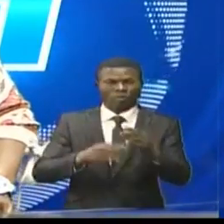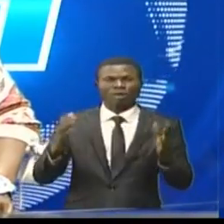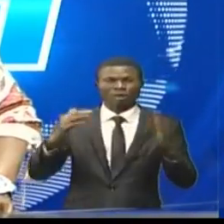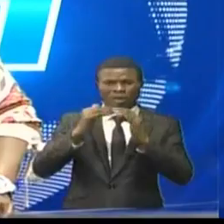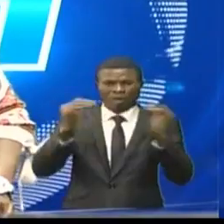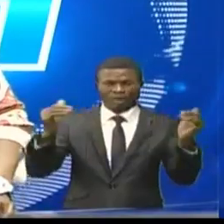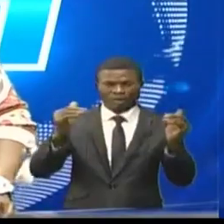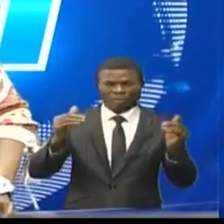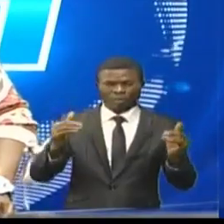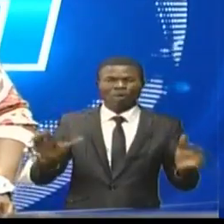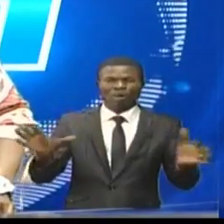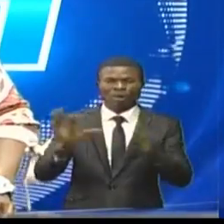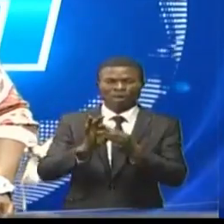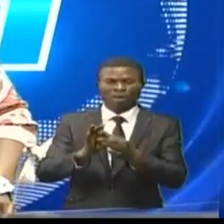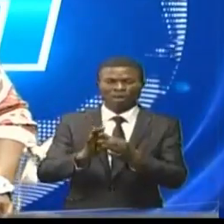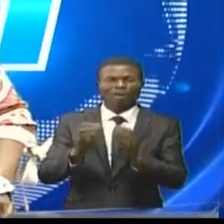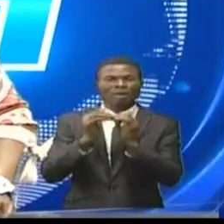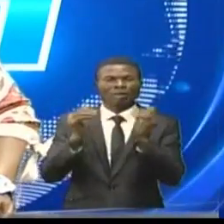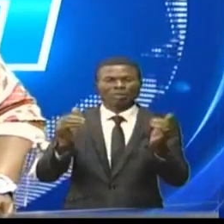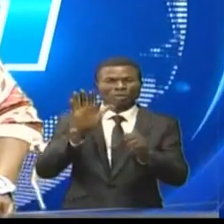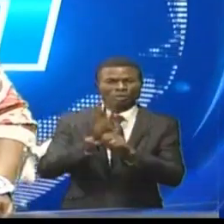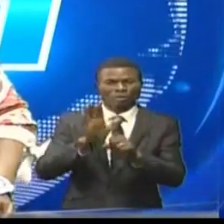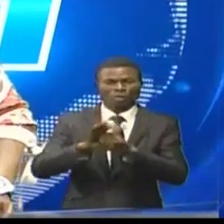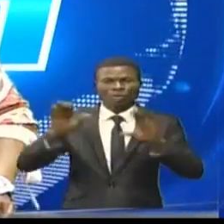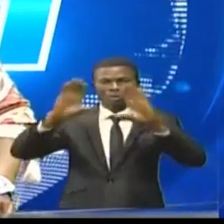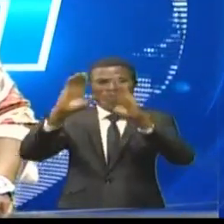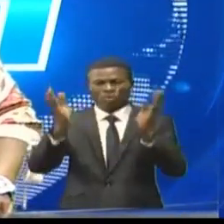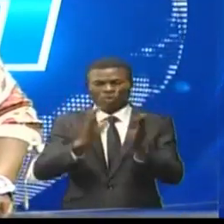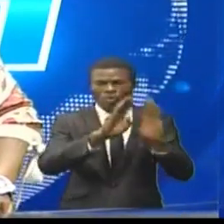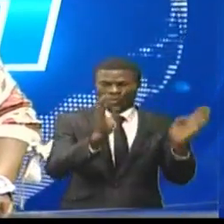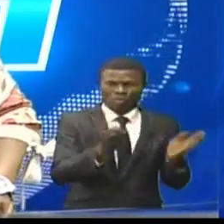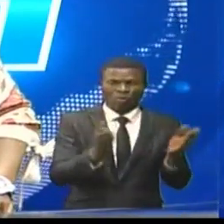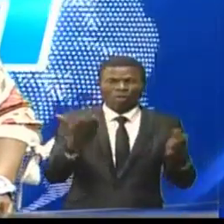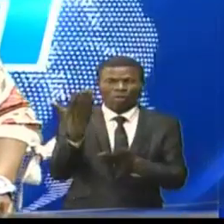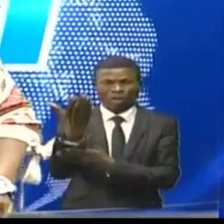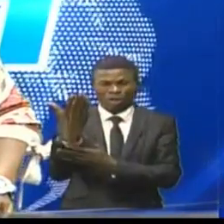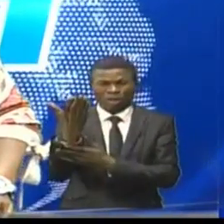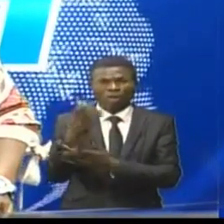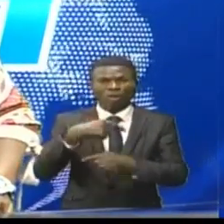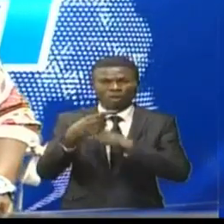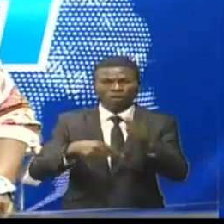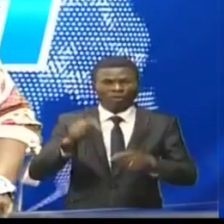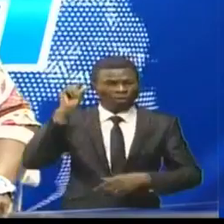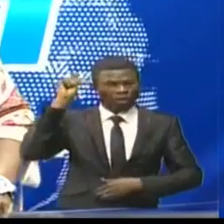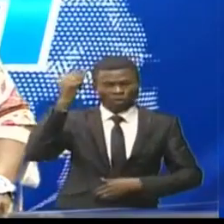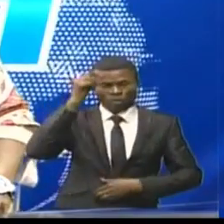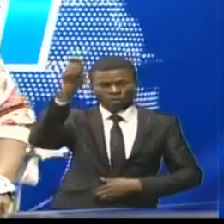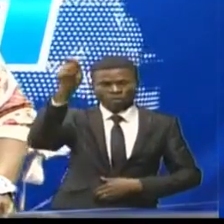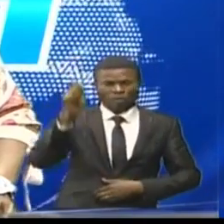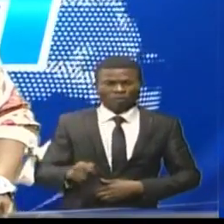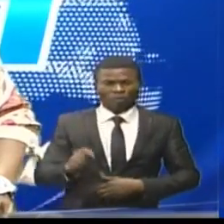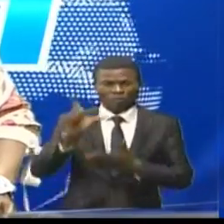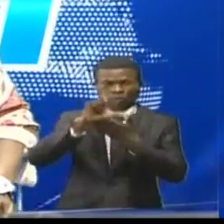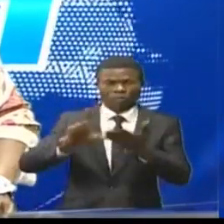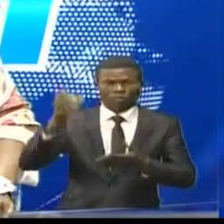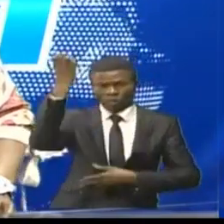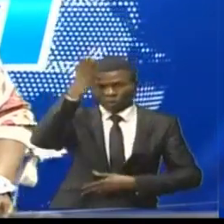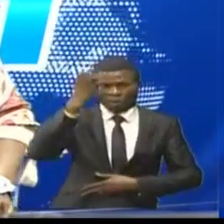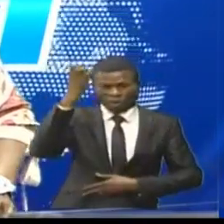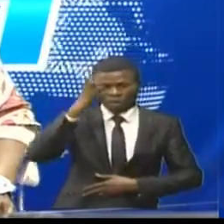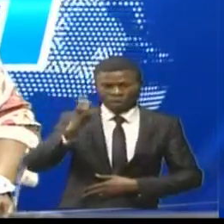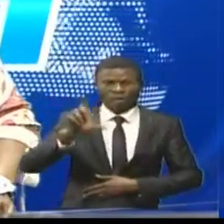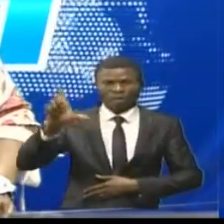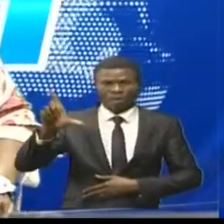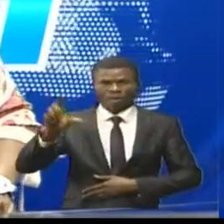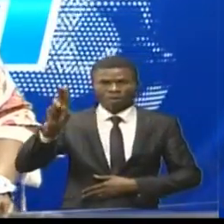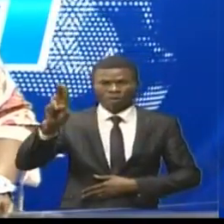cohabitation pacifique entre les différentes communautés. Appel lancé ce mardi par le gouverneur militaire, le lieutenant-général Luboya Kachama,